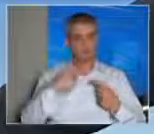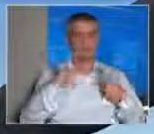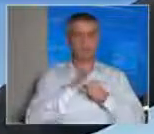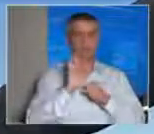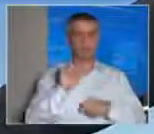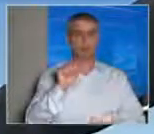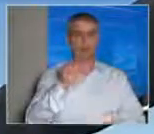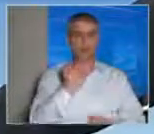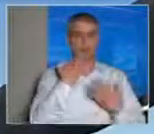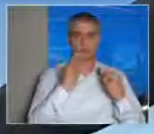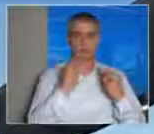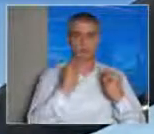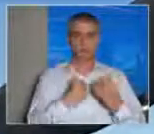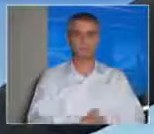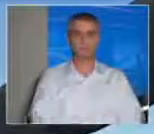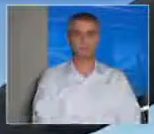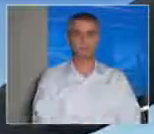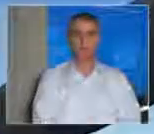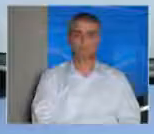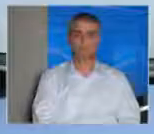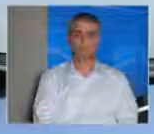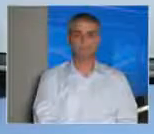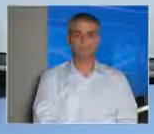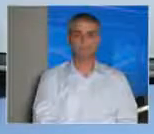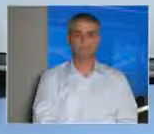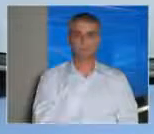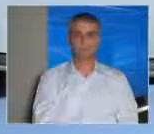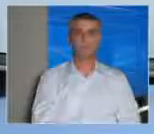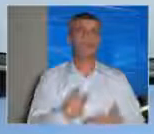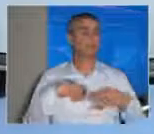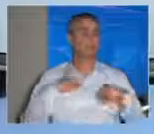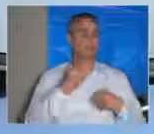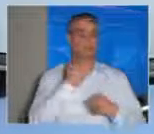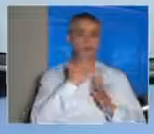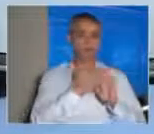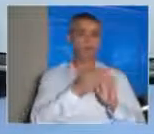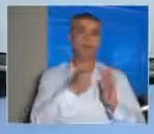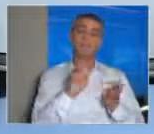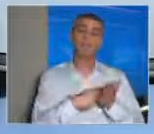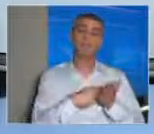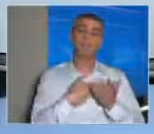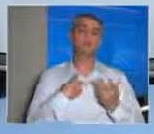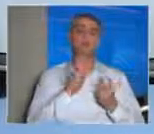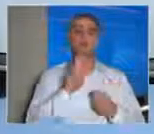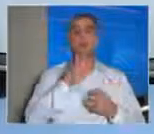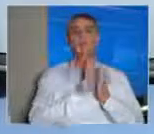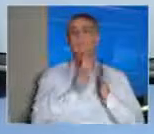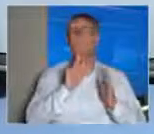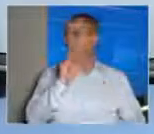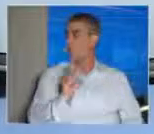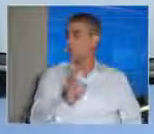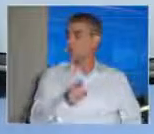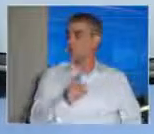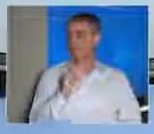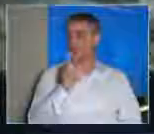רבה. תודה רבה, יום טוב. תראה, מורן, אני מסכים עם מה שאת אומרת, אני רק חושב שאולי זה המחיר שאנחנו צריכים לשלם ב-2019.